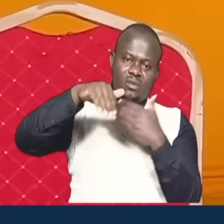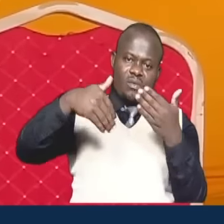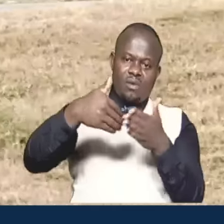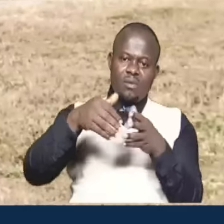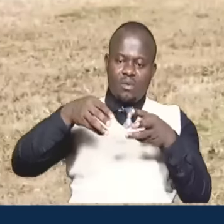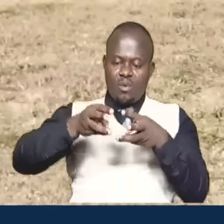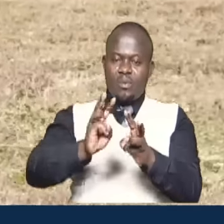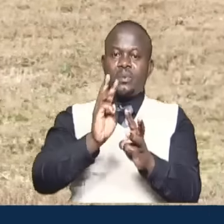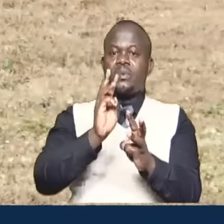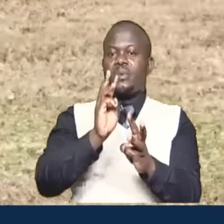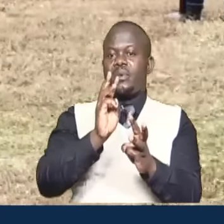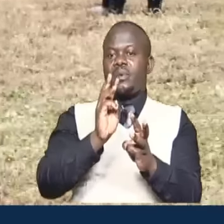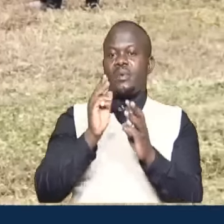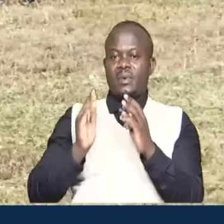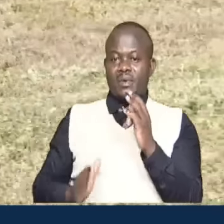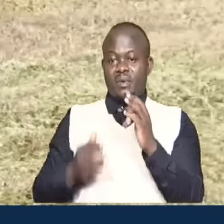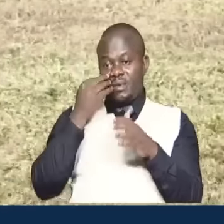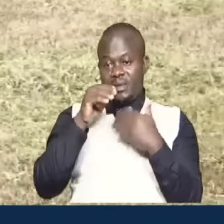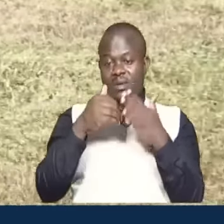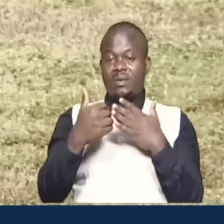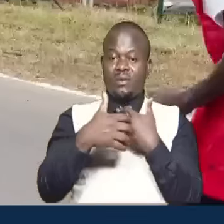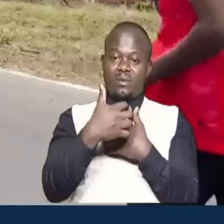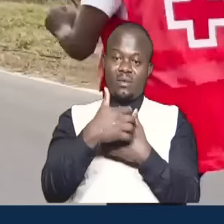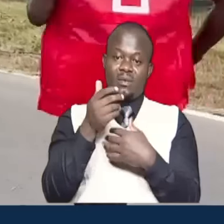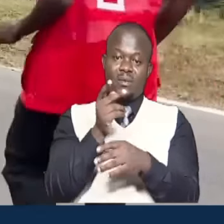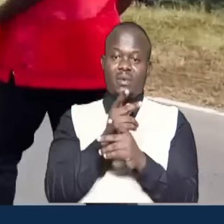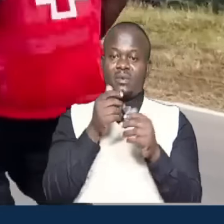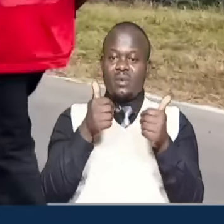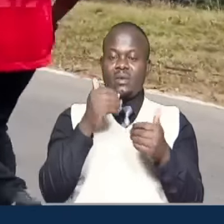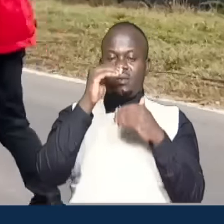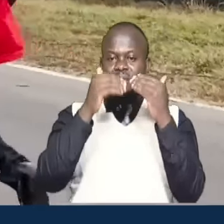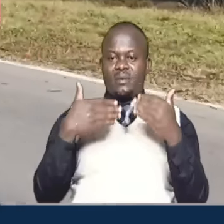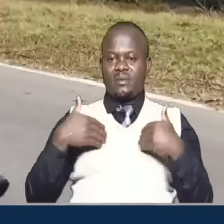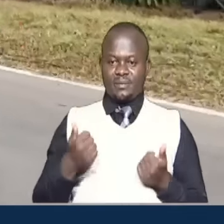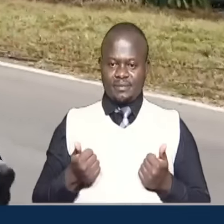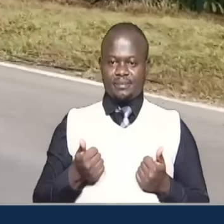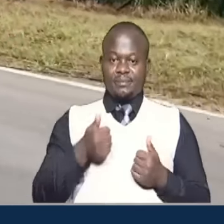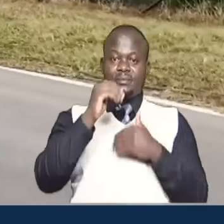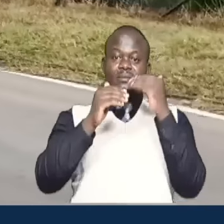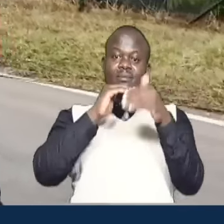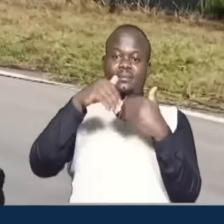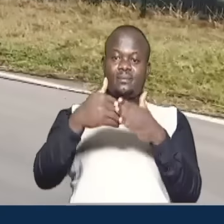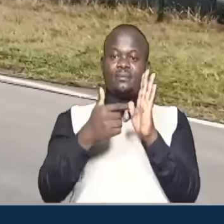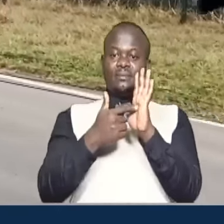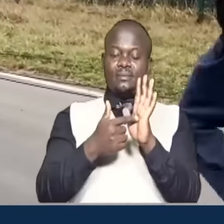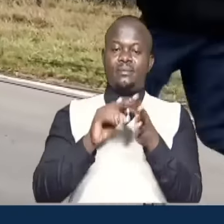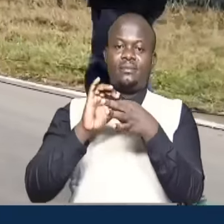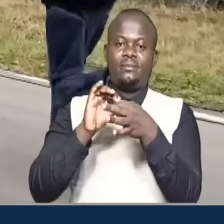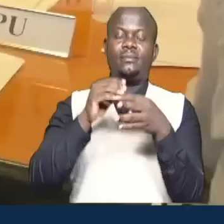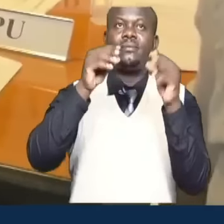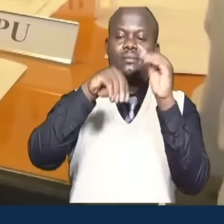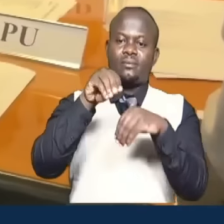n'uburyo abarukorera bitwara mu gihe hari n'abakomeretse bakitabwaho n'inzego z'ubuzima. Izi nzego zagaragaje ubufatanye butanga